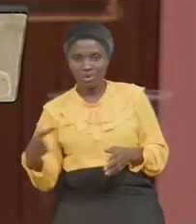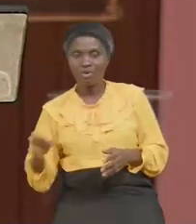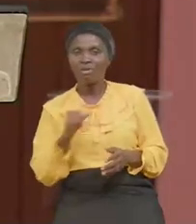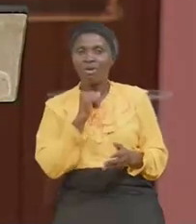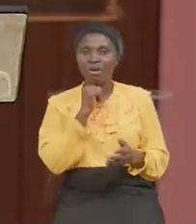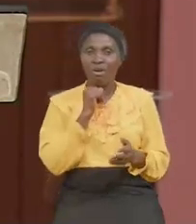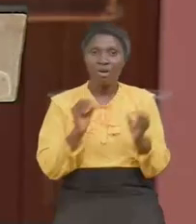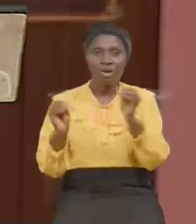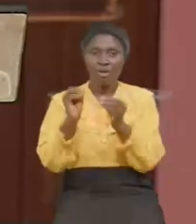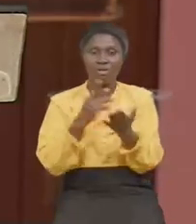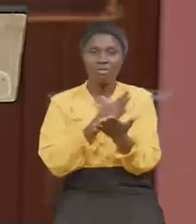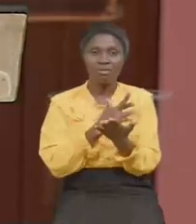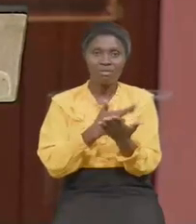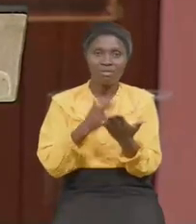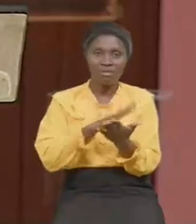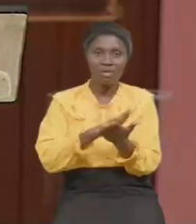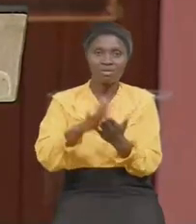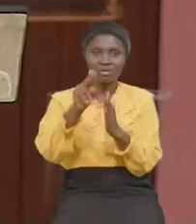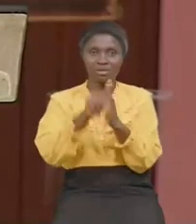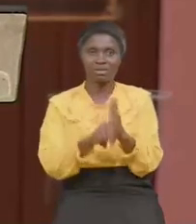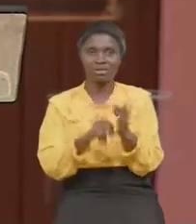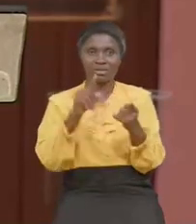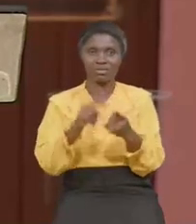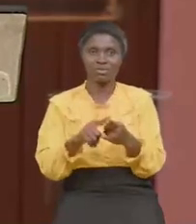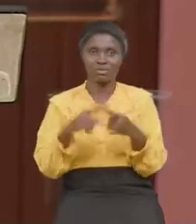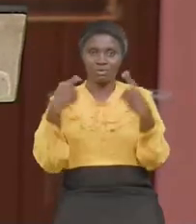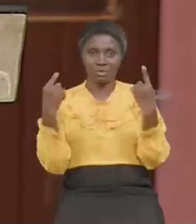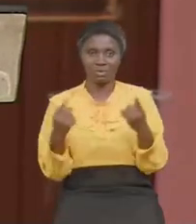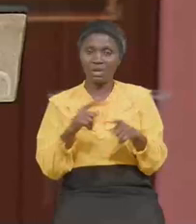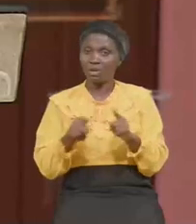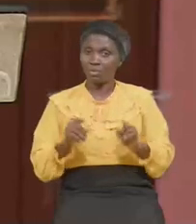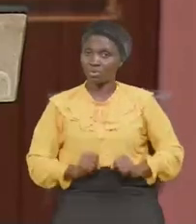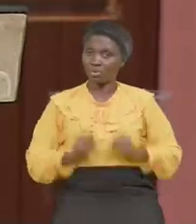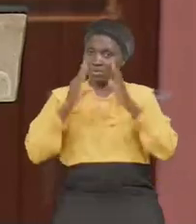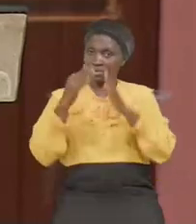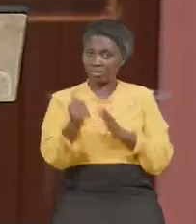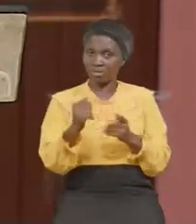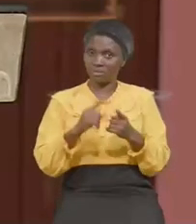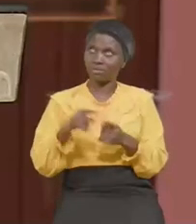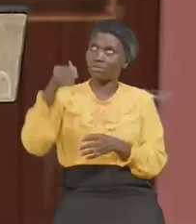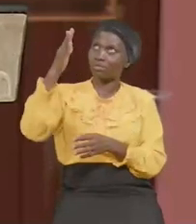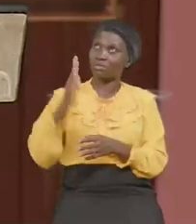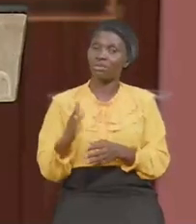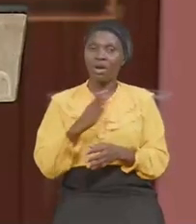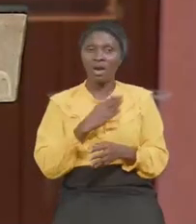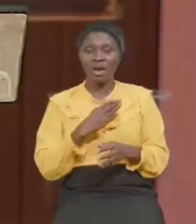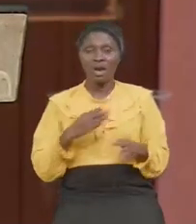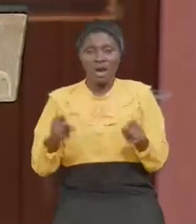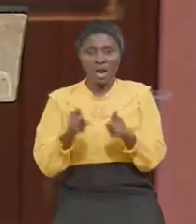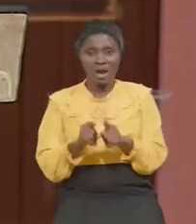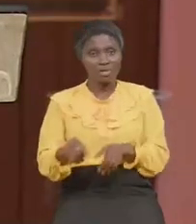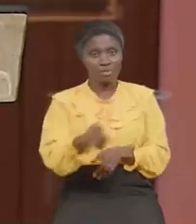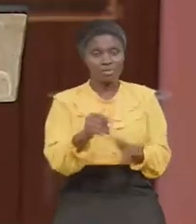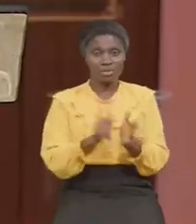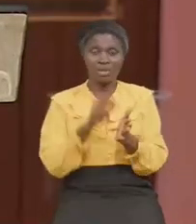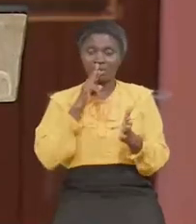Mais donnez-vous vous-même à Dieu comme étant vivant. De mort que vous